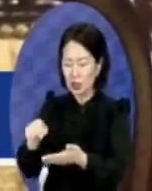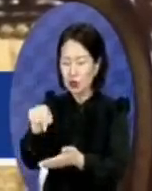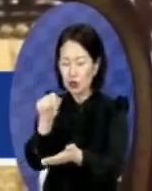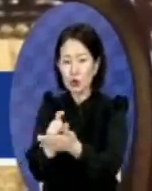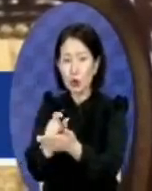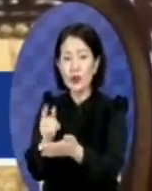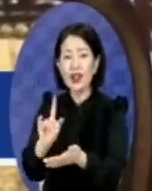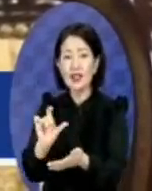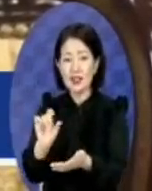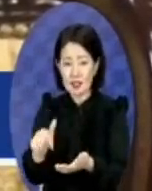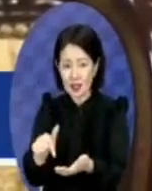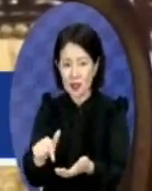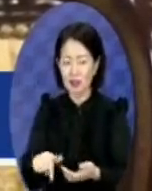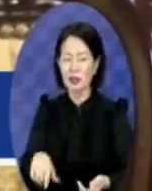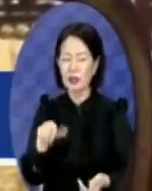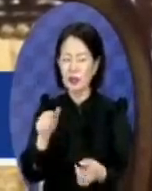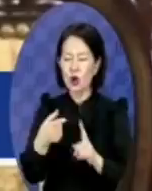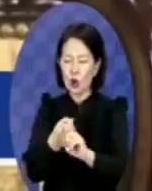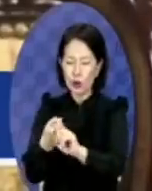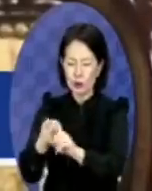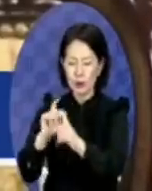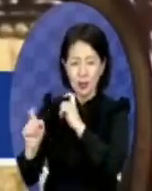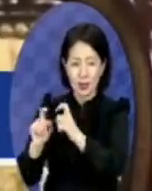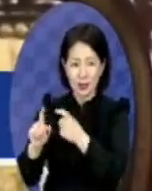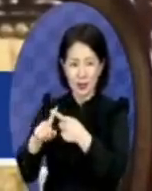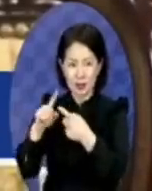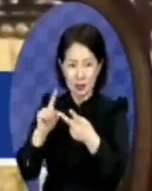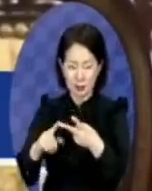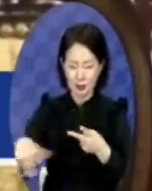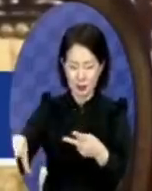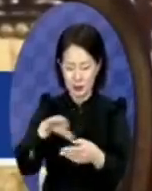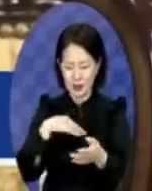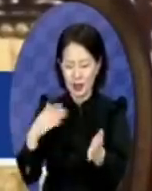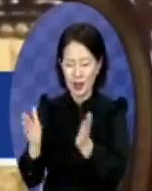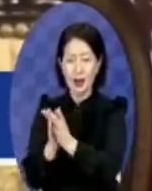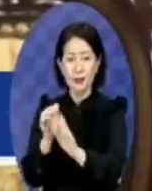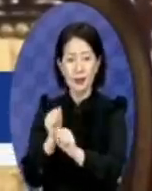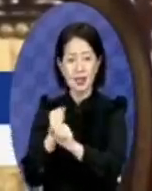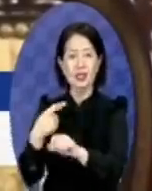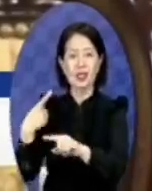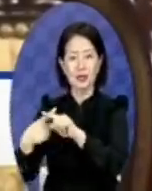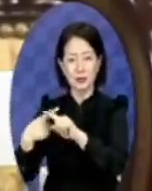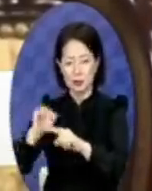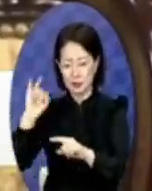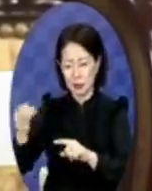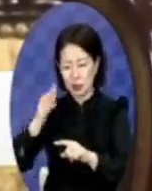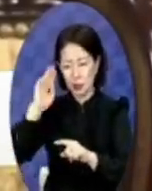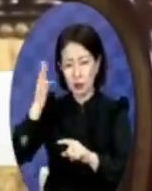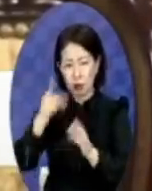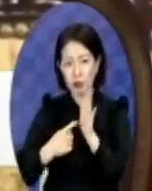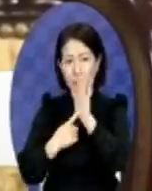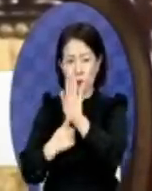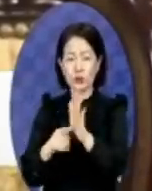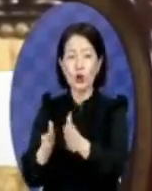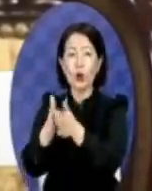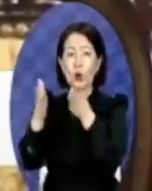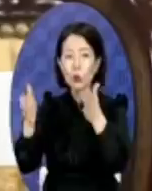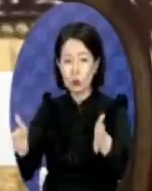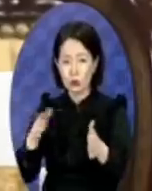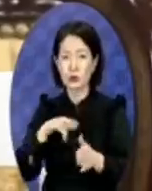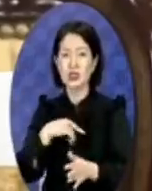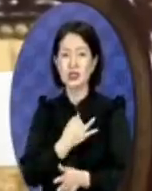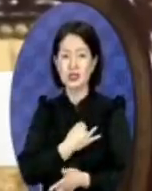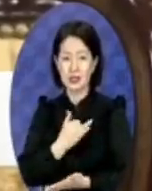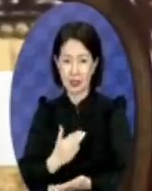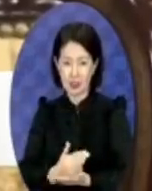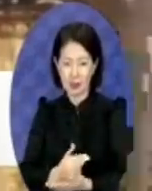аа. Энэ гэрээ холбоотны харилцаа болоод бидний хамтын ажиллагааг улам илт тод болон өргөжүүлнэ гэдэгт итгэлтэй